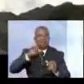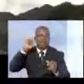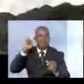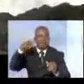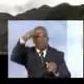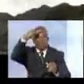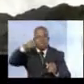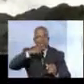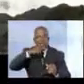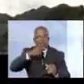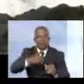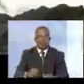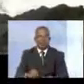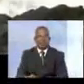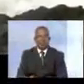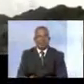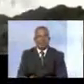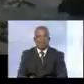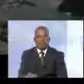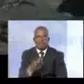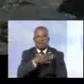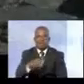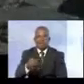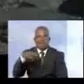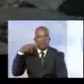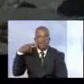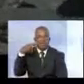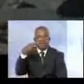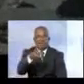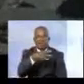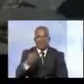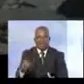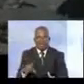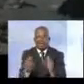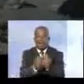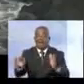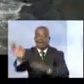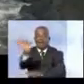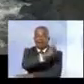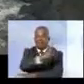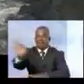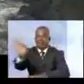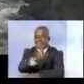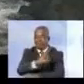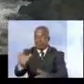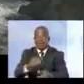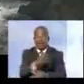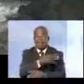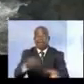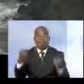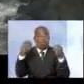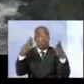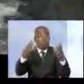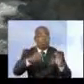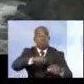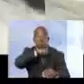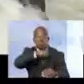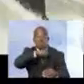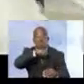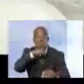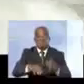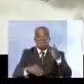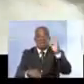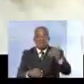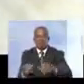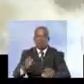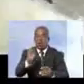un fleuve gigantesque, en perpétuel mouvement, formant avec la forêt alentour les immenses blocs de rochers le bordant ou